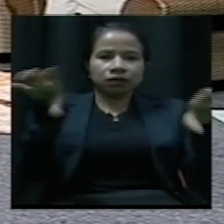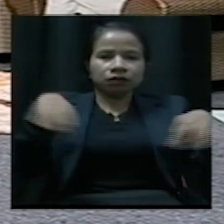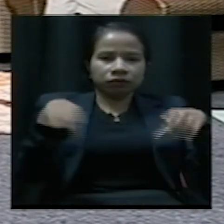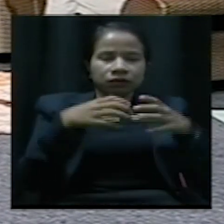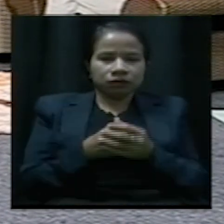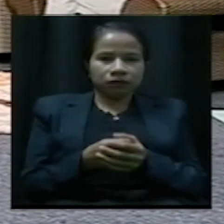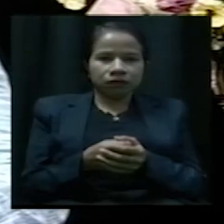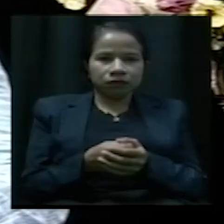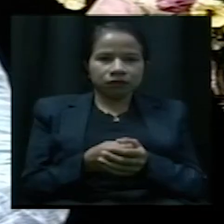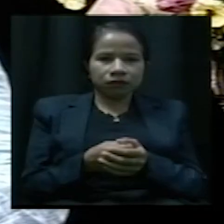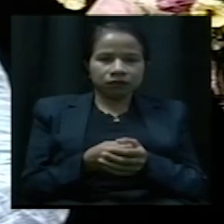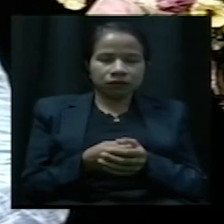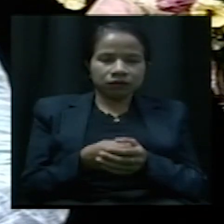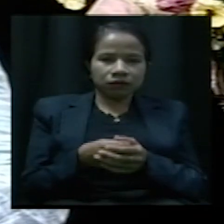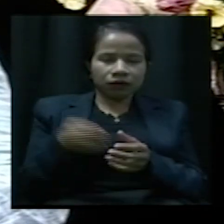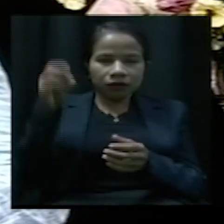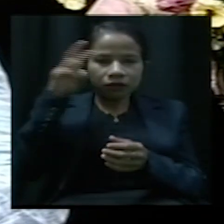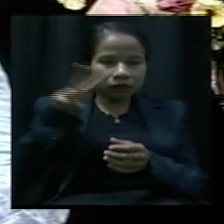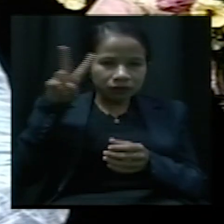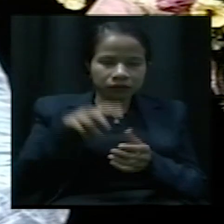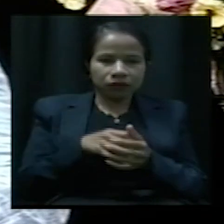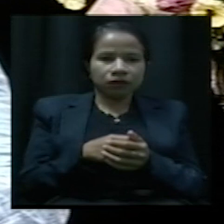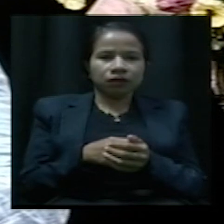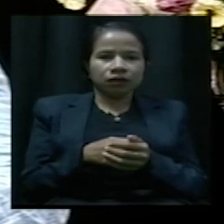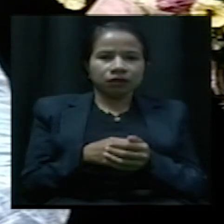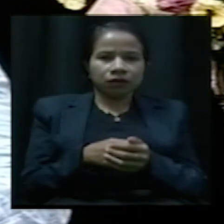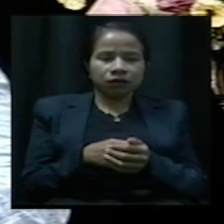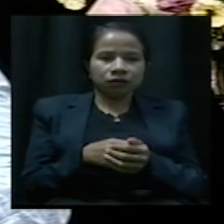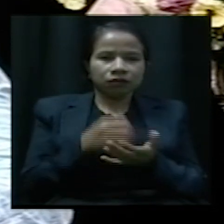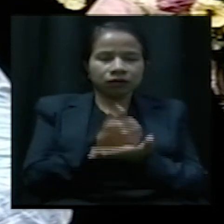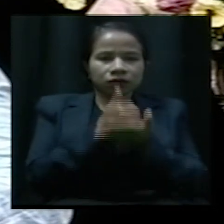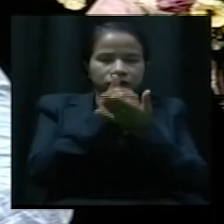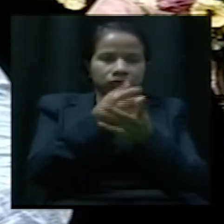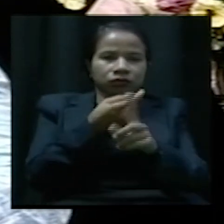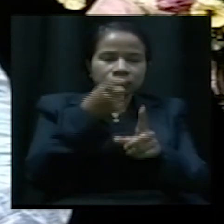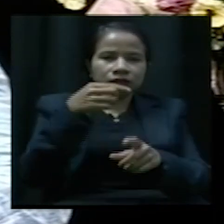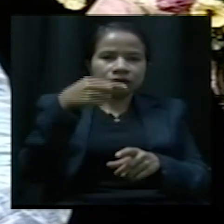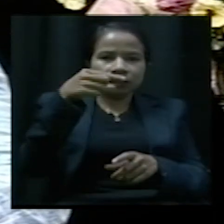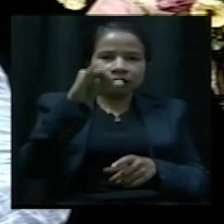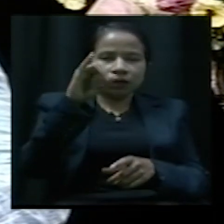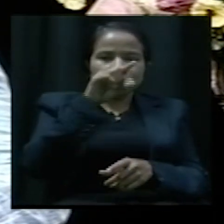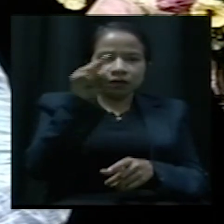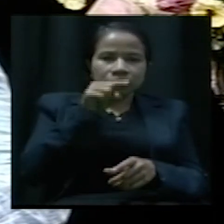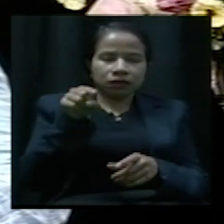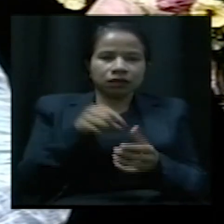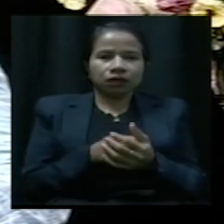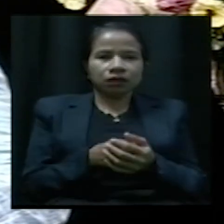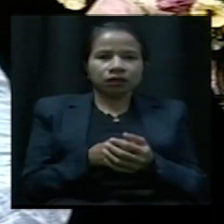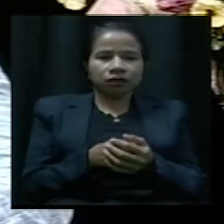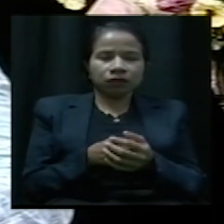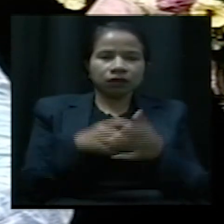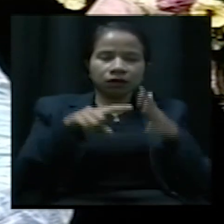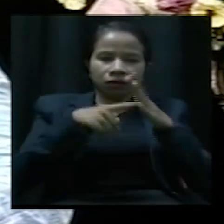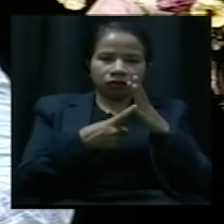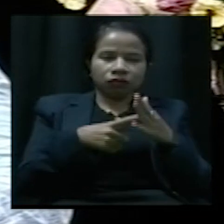trabalho andam pesquisane ami ho apoio husi GEJET no adetel ami hahu halo pesquisa iha